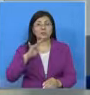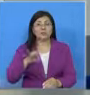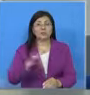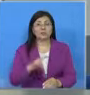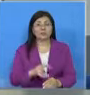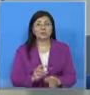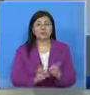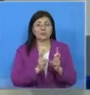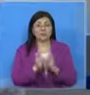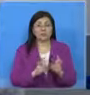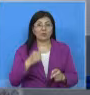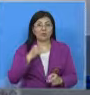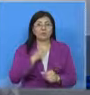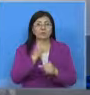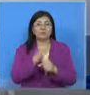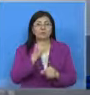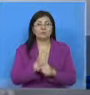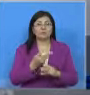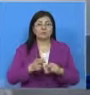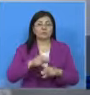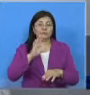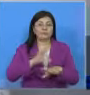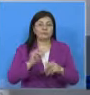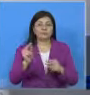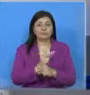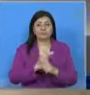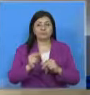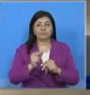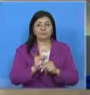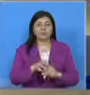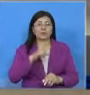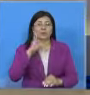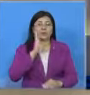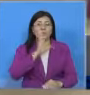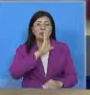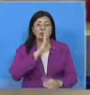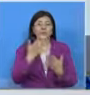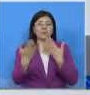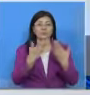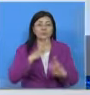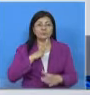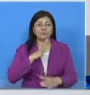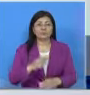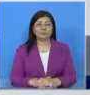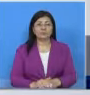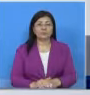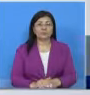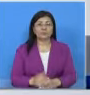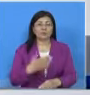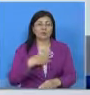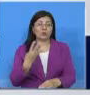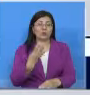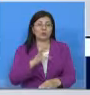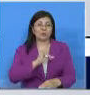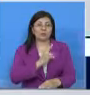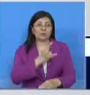отаны істейміз. Осы диагнозбен ем қабылдап, ота жасатқан жас аналармен тілдесіп көрдік. Бұл менің 4-ші